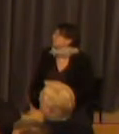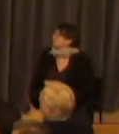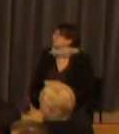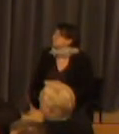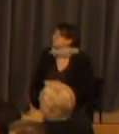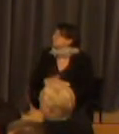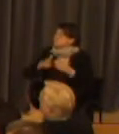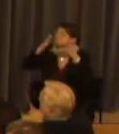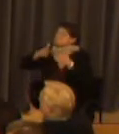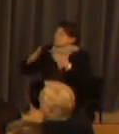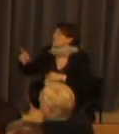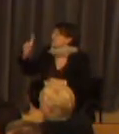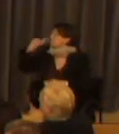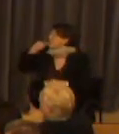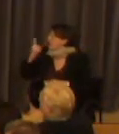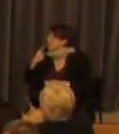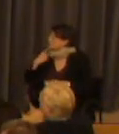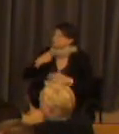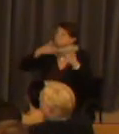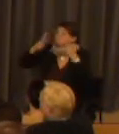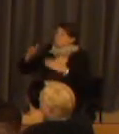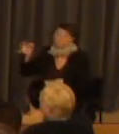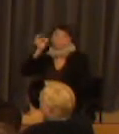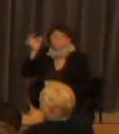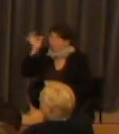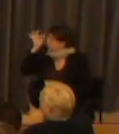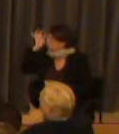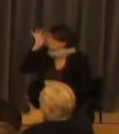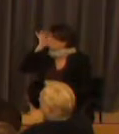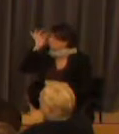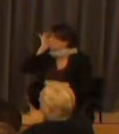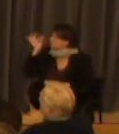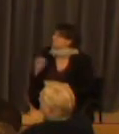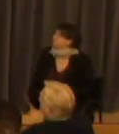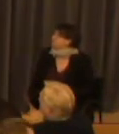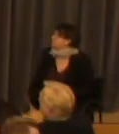tots, tant a les persones sordes com a les persones oïdores.